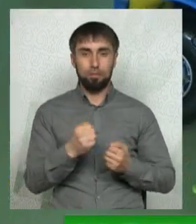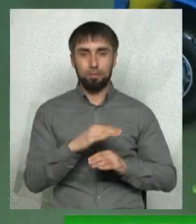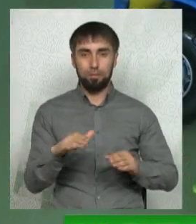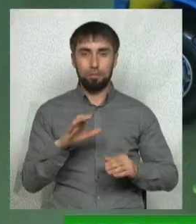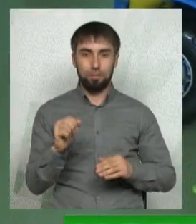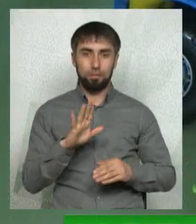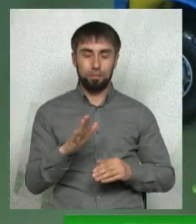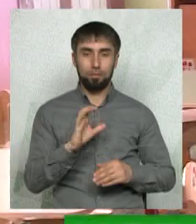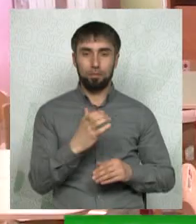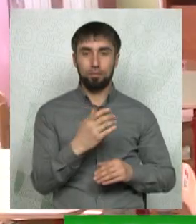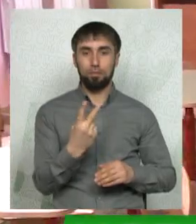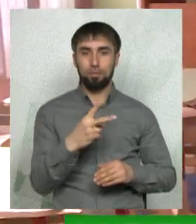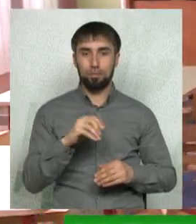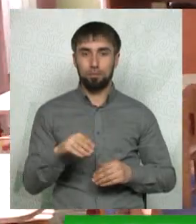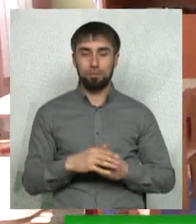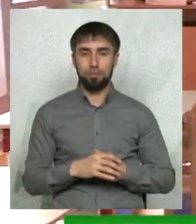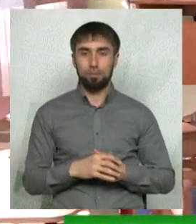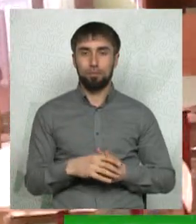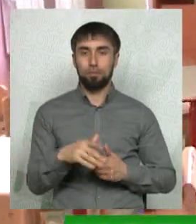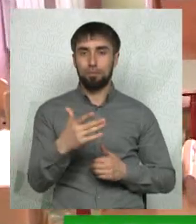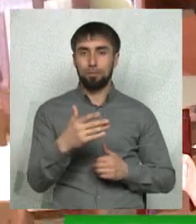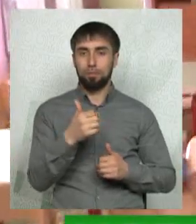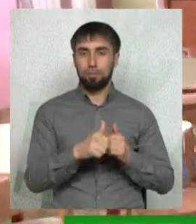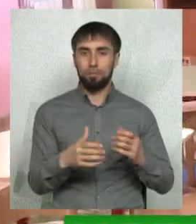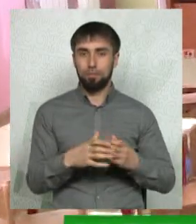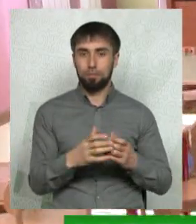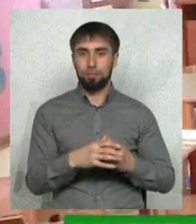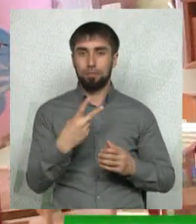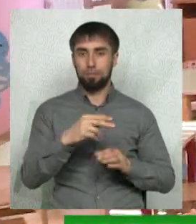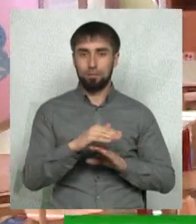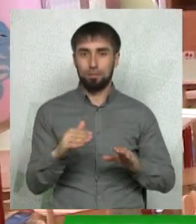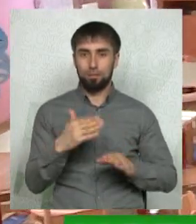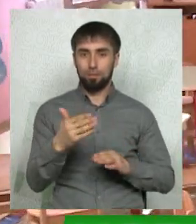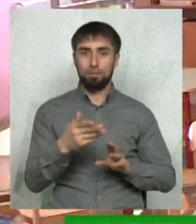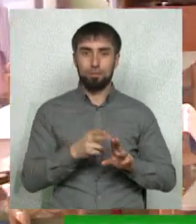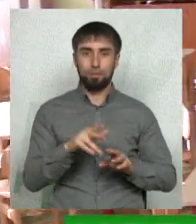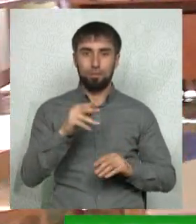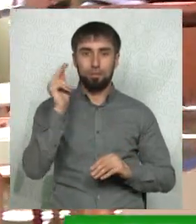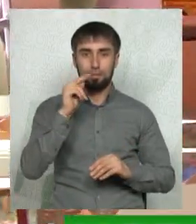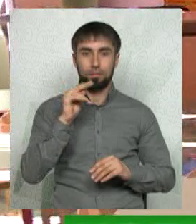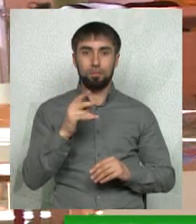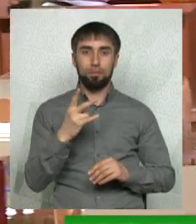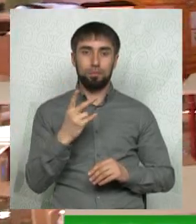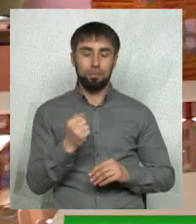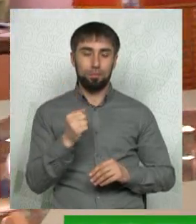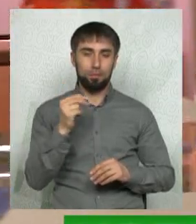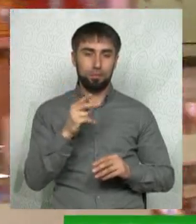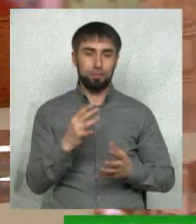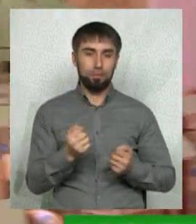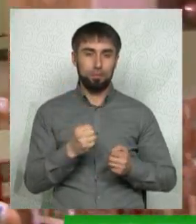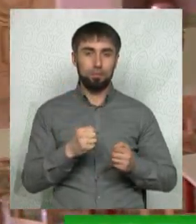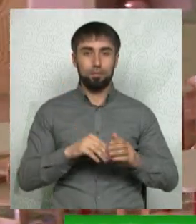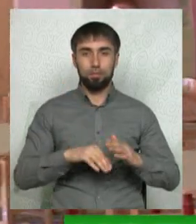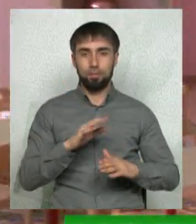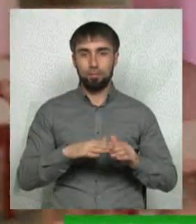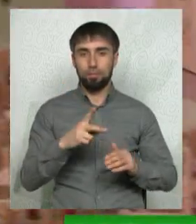будут с 2 лет. В каждой группе по 20 детей. В этом помещении воспитанники будут обучаться, играть и учиться держать ложку